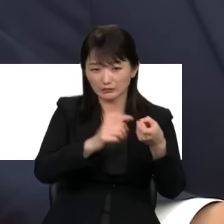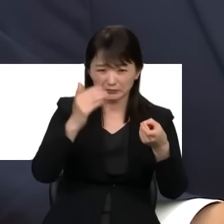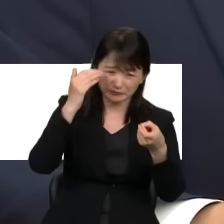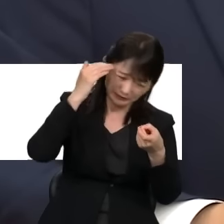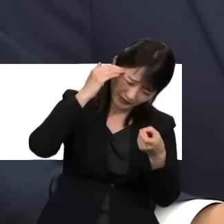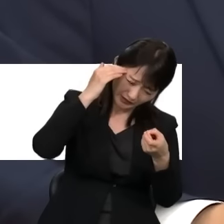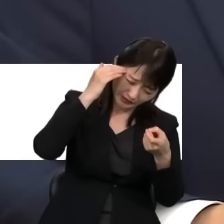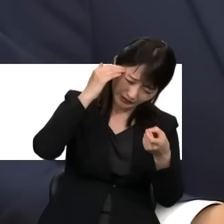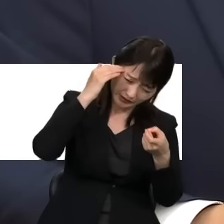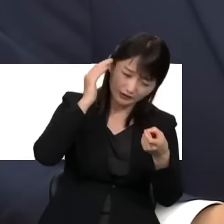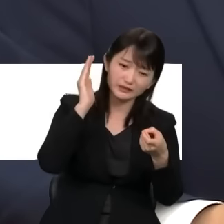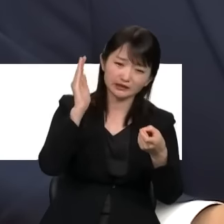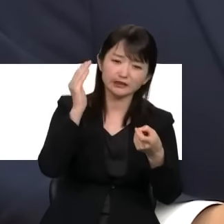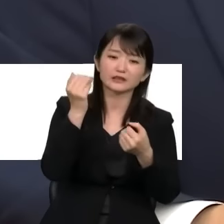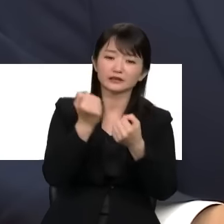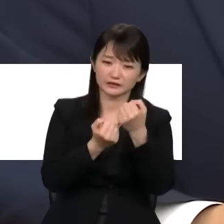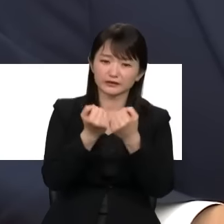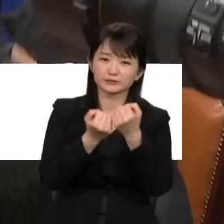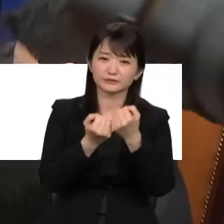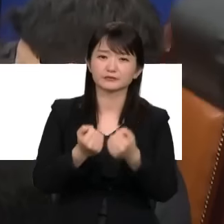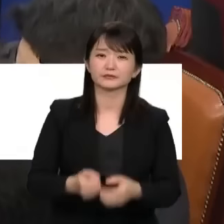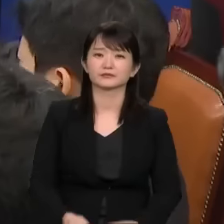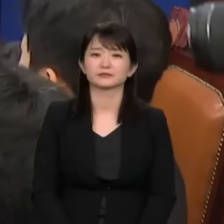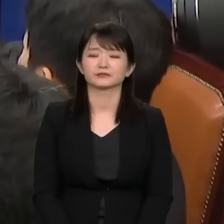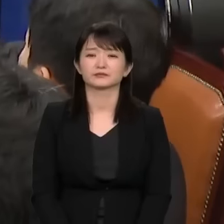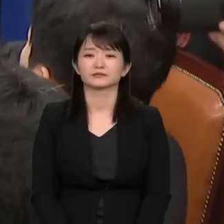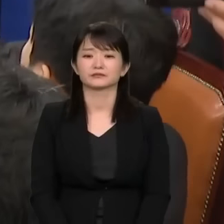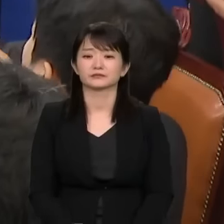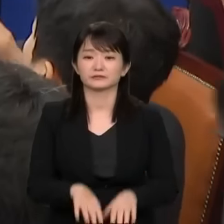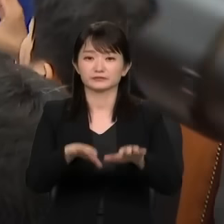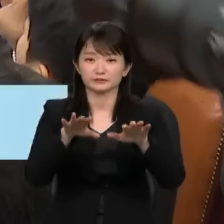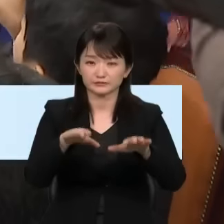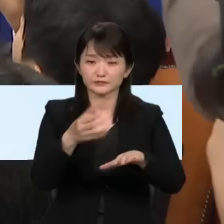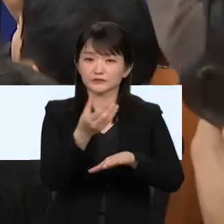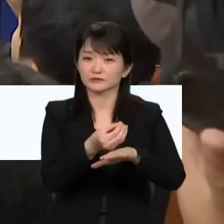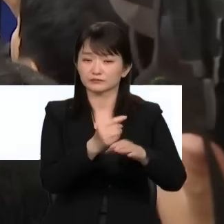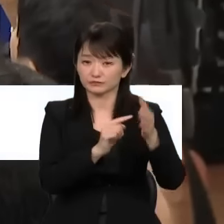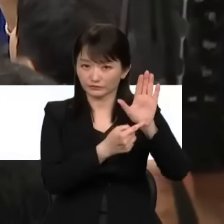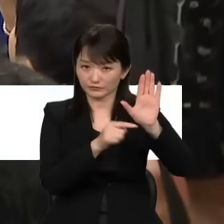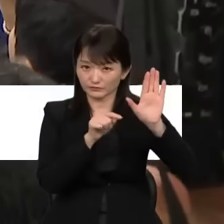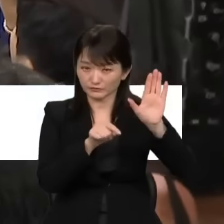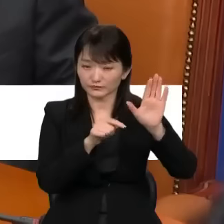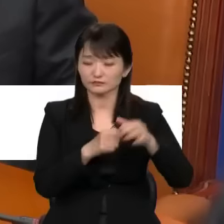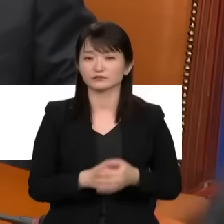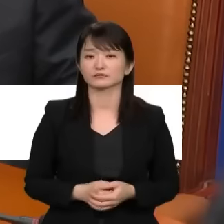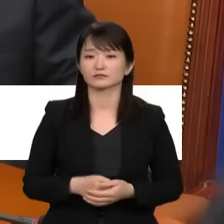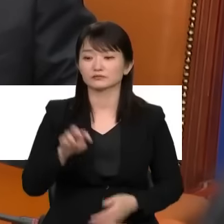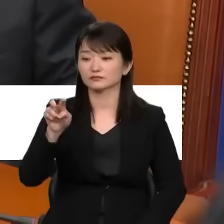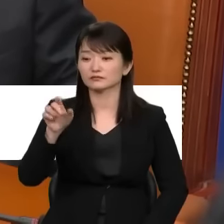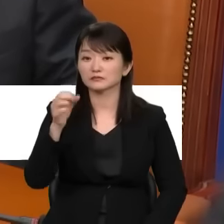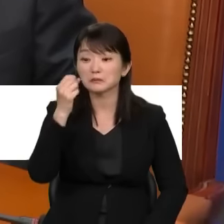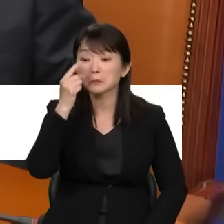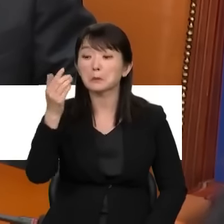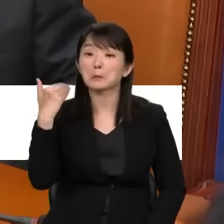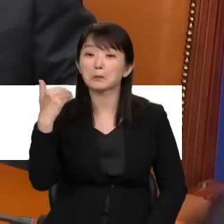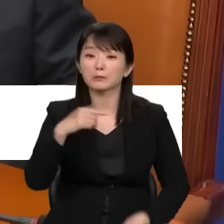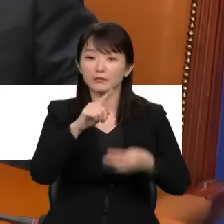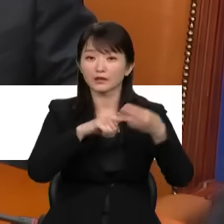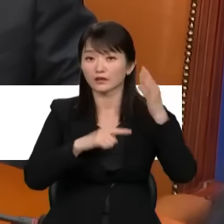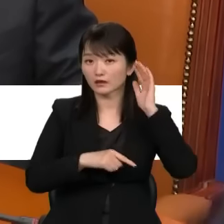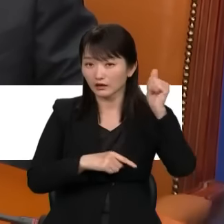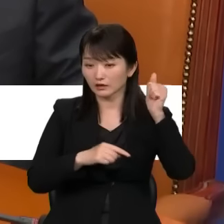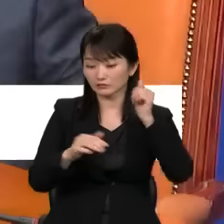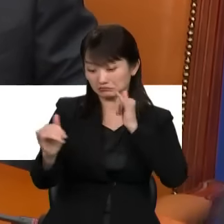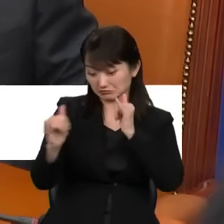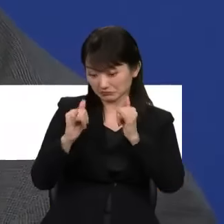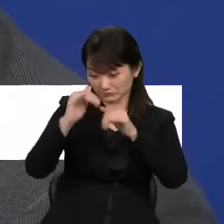방해했다는 그런 얘기를 설명하는 겁니다. 이번에 공개된 또 다른 녹취를 보면 명 씨는 한 달 뒤 윤 대통령과 통화